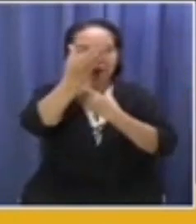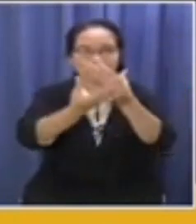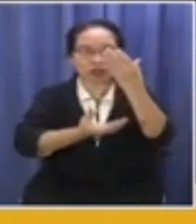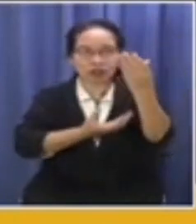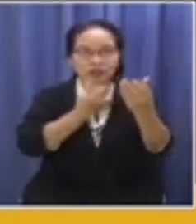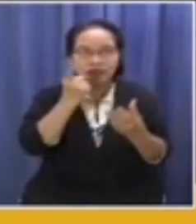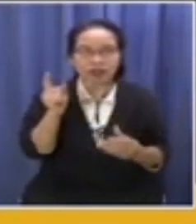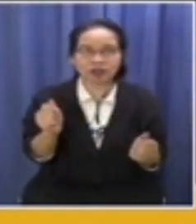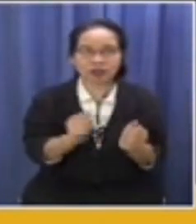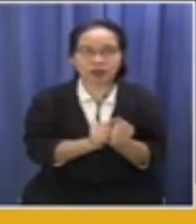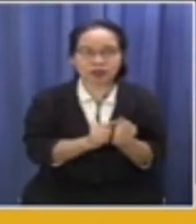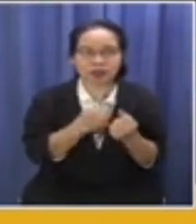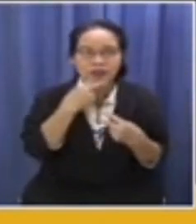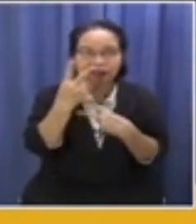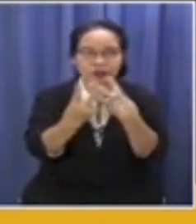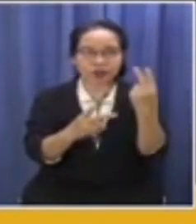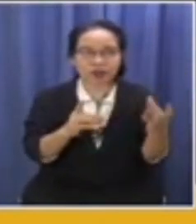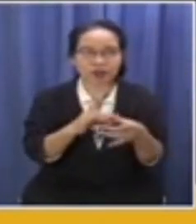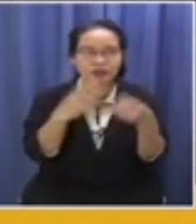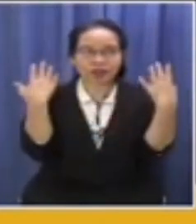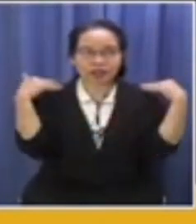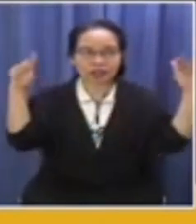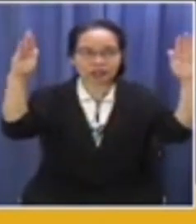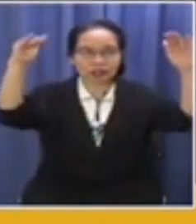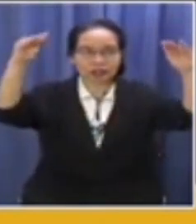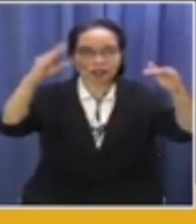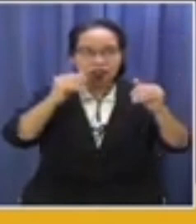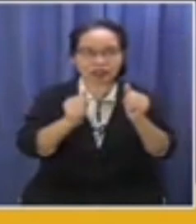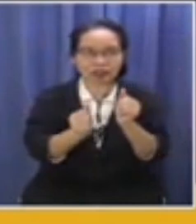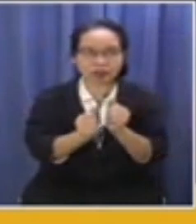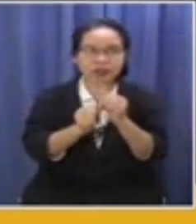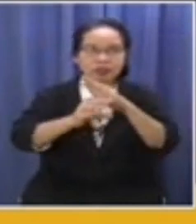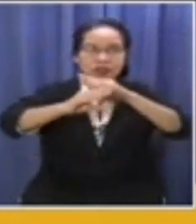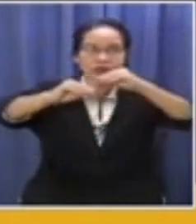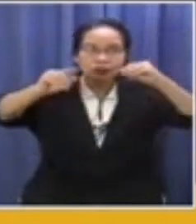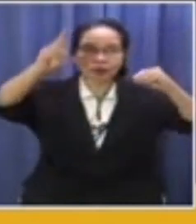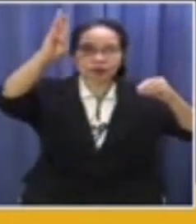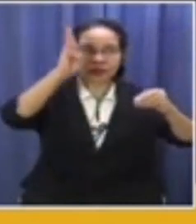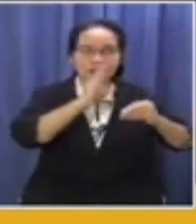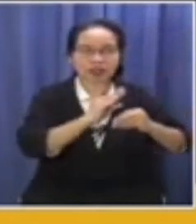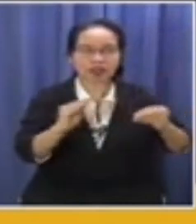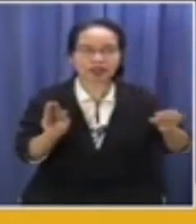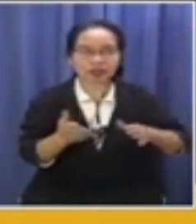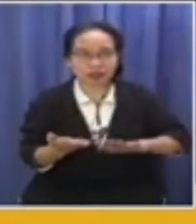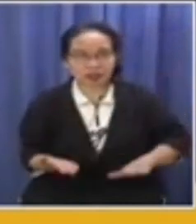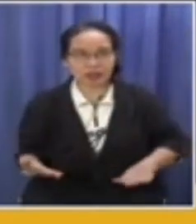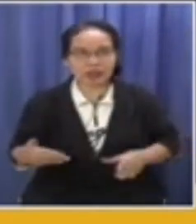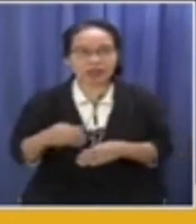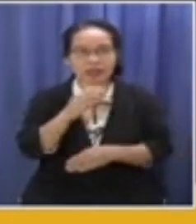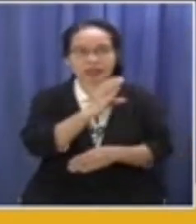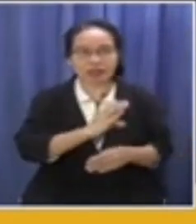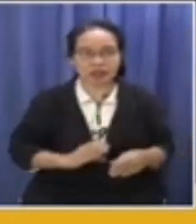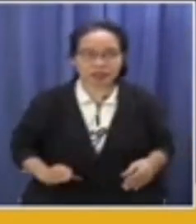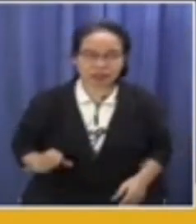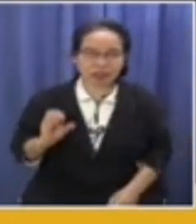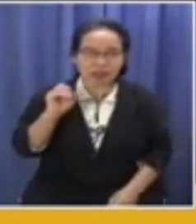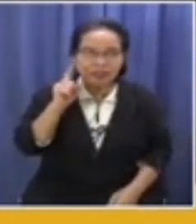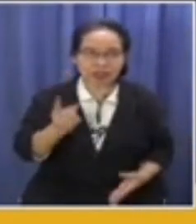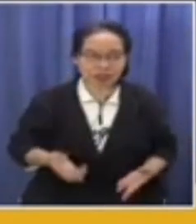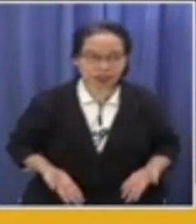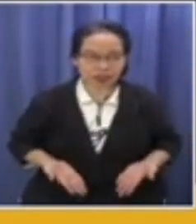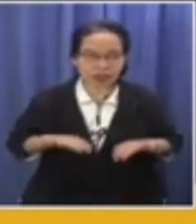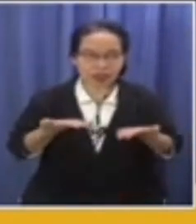isang sigaw may tinig ng Arkanghel at may pakakak ng Diyos at ang nangamatay kay